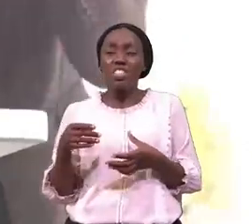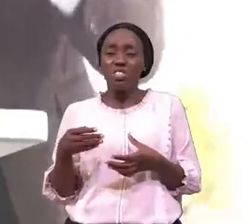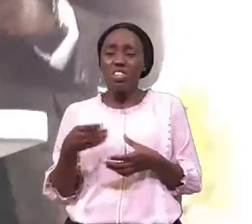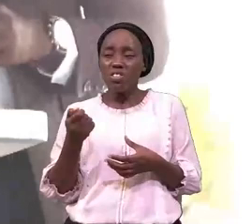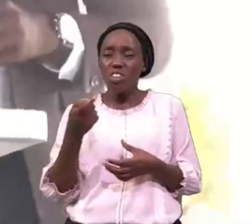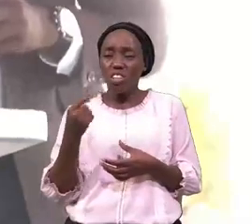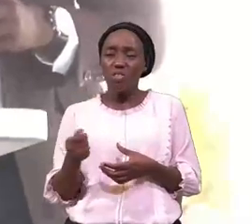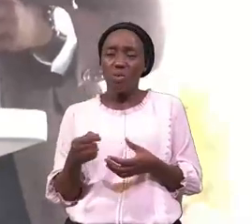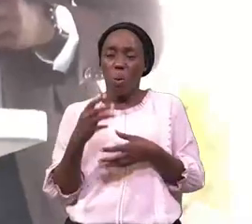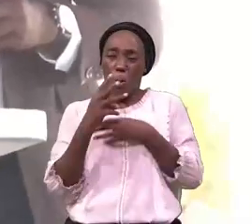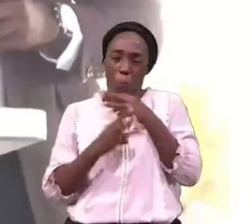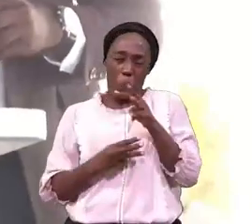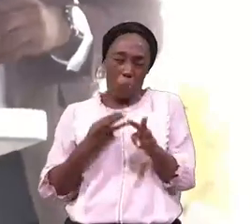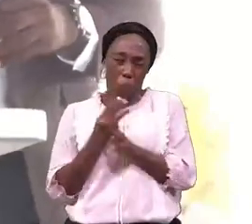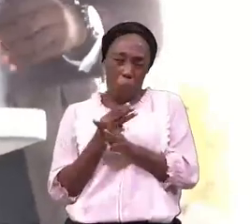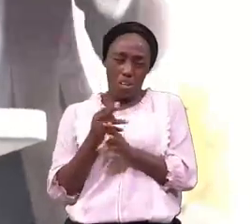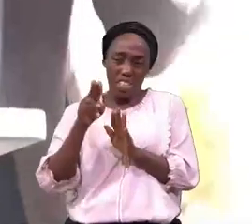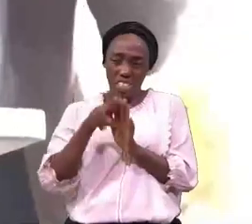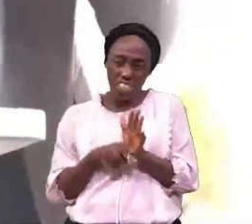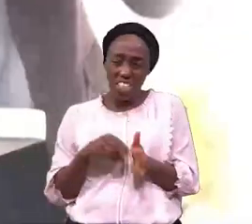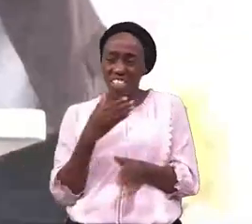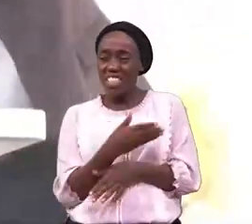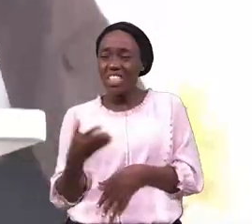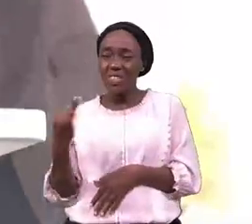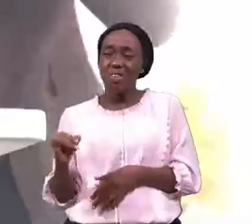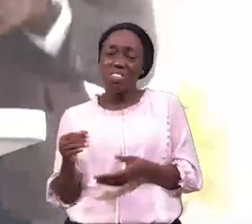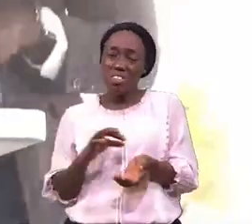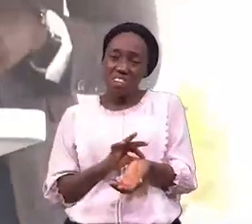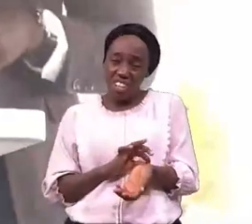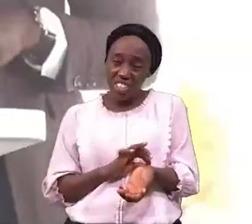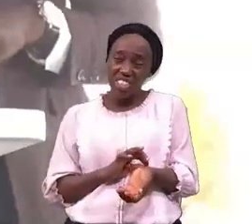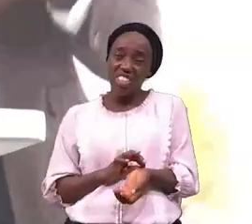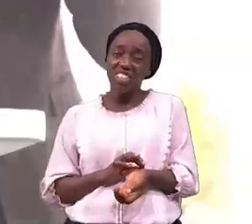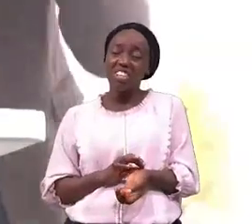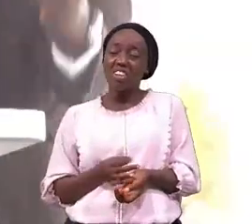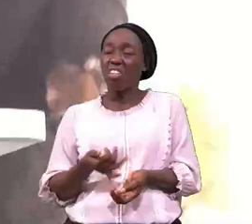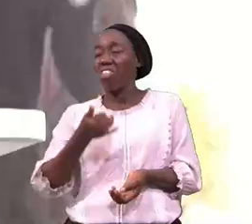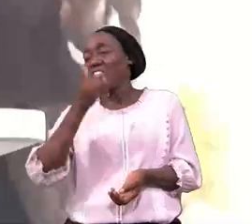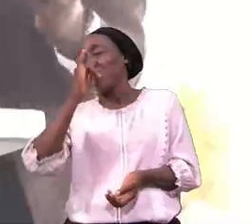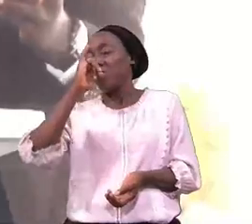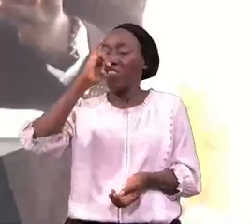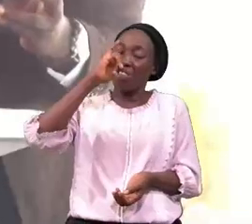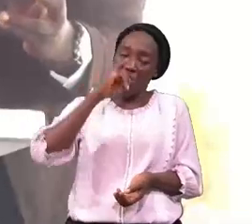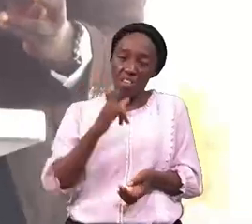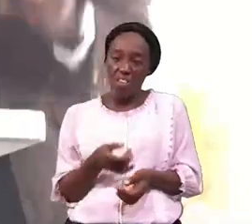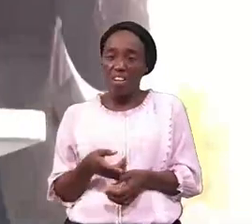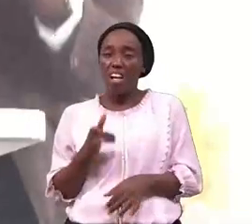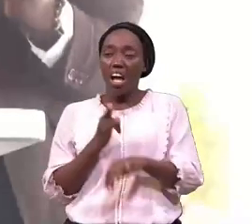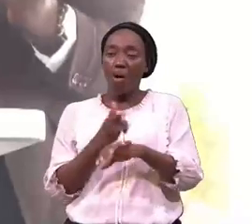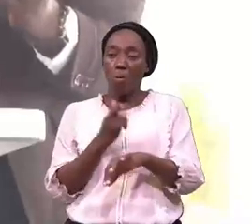une petite mondanité, un petit péché de la chair, l'ivrognerie,